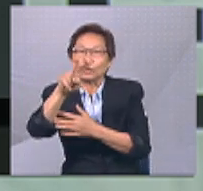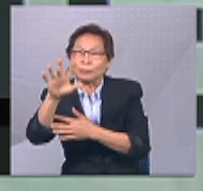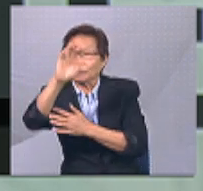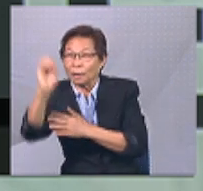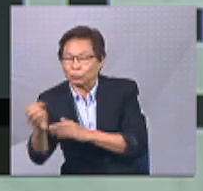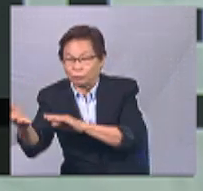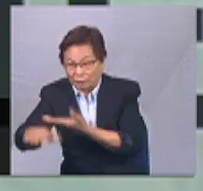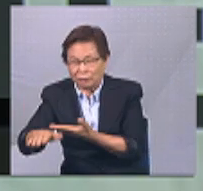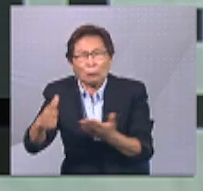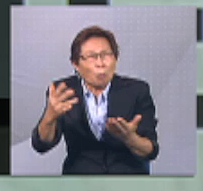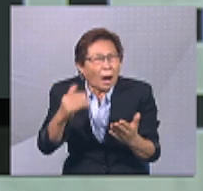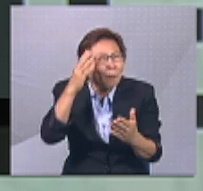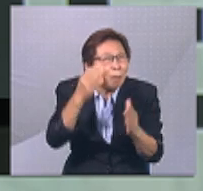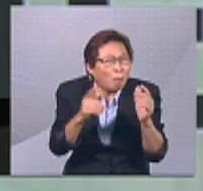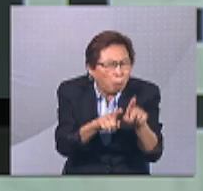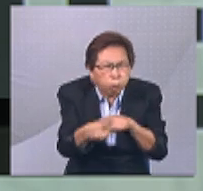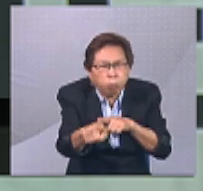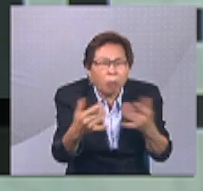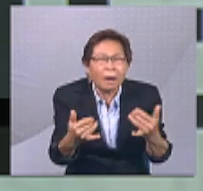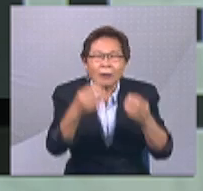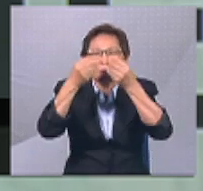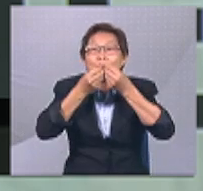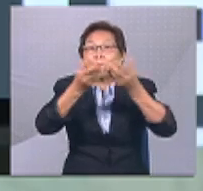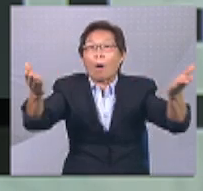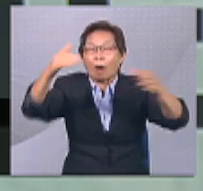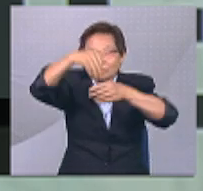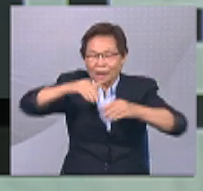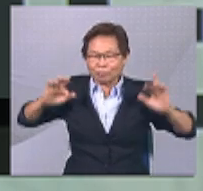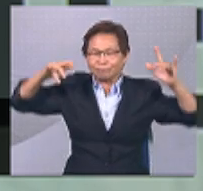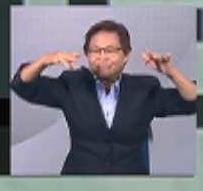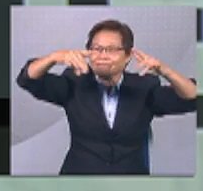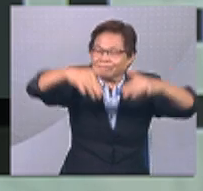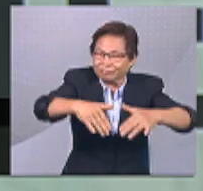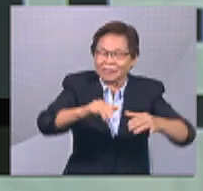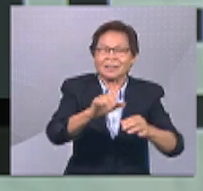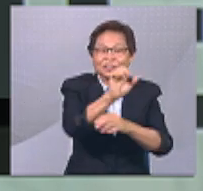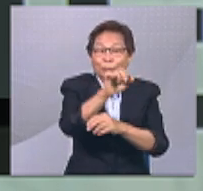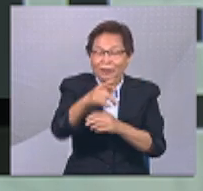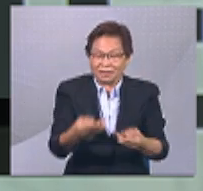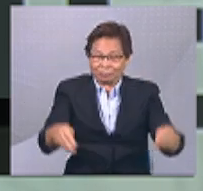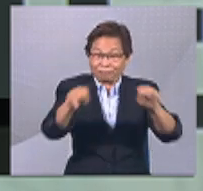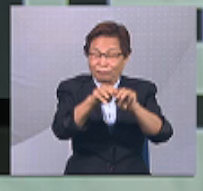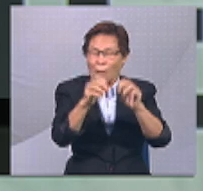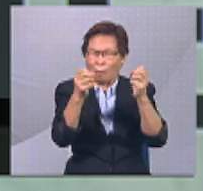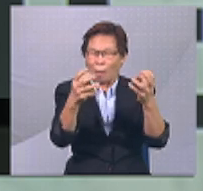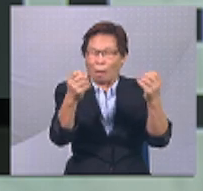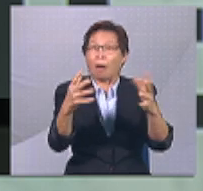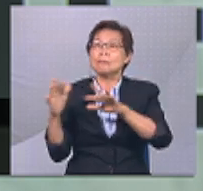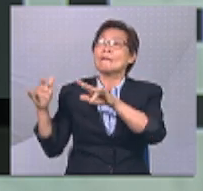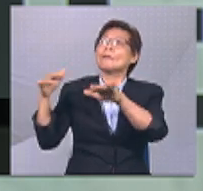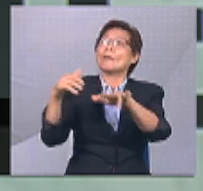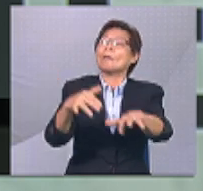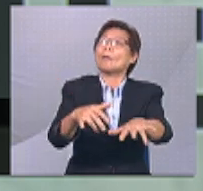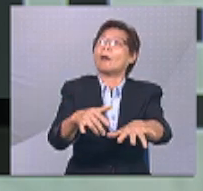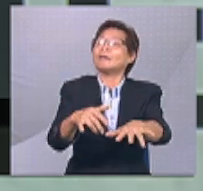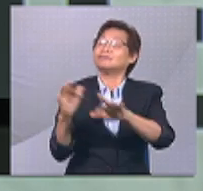25%. Ingin dimaklumkan bahawa dalam perhimpunan di Seri Petaling, kebanyakan